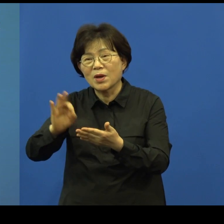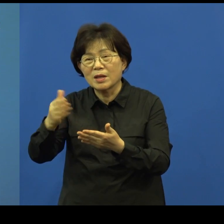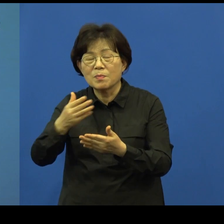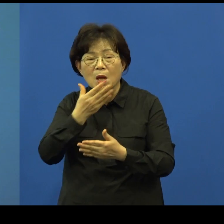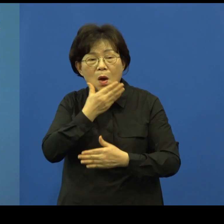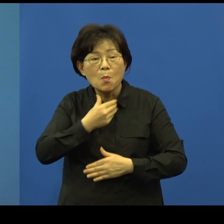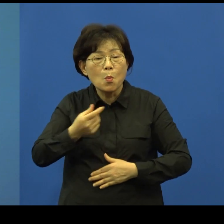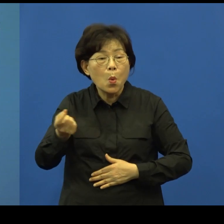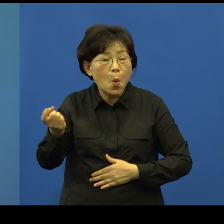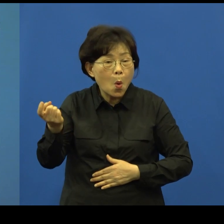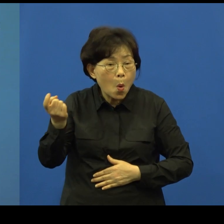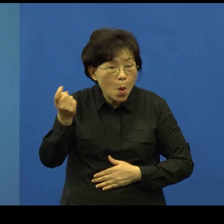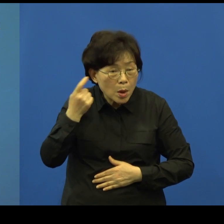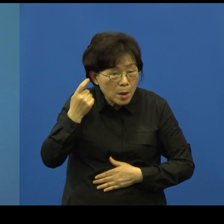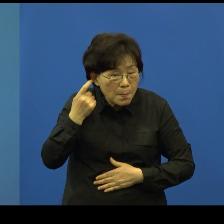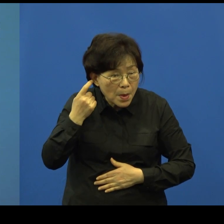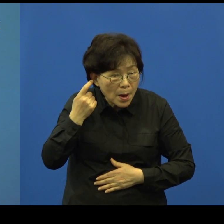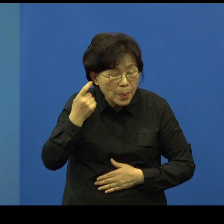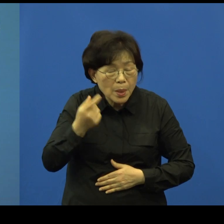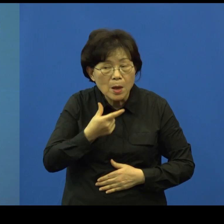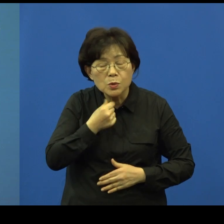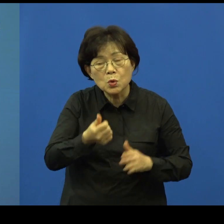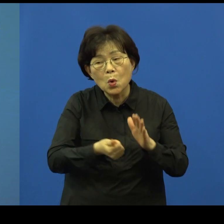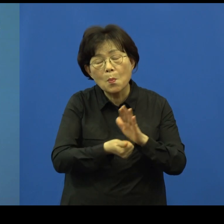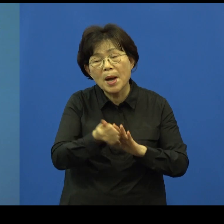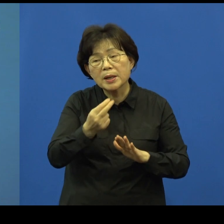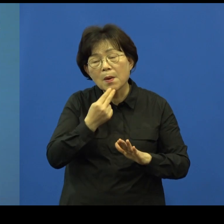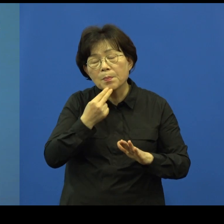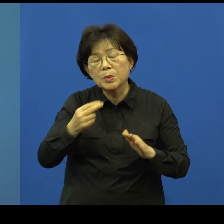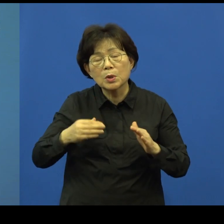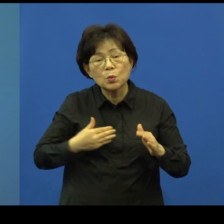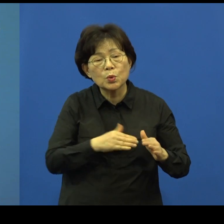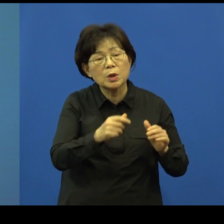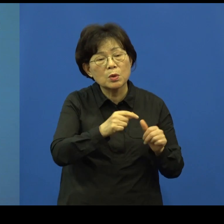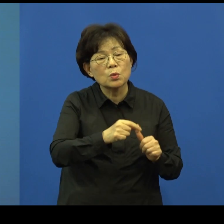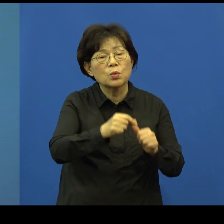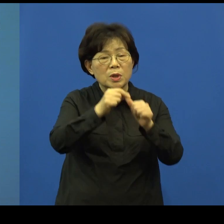복음이 뭐예요, 여러분? 그죠? 소망이 없는 우리를 구원하신 거잖아요.